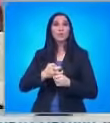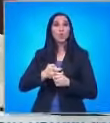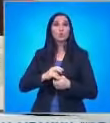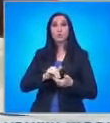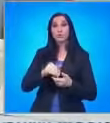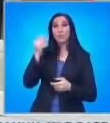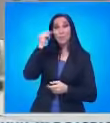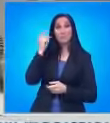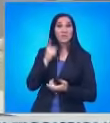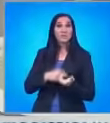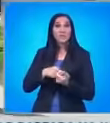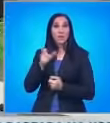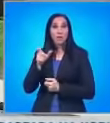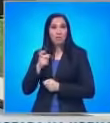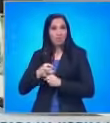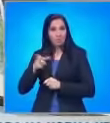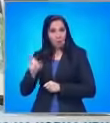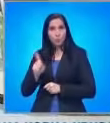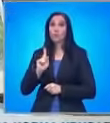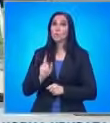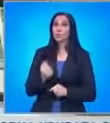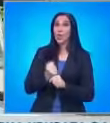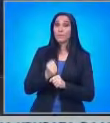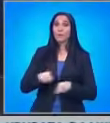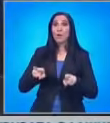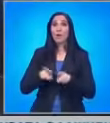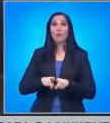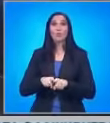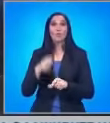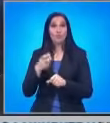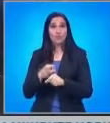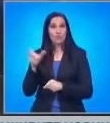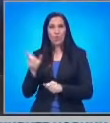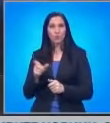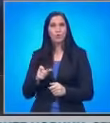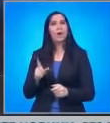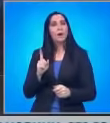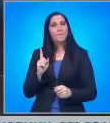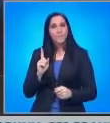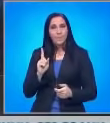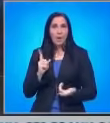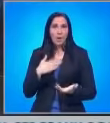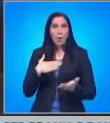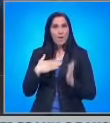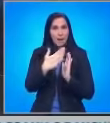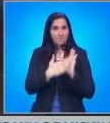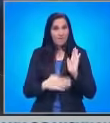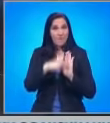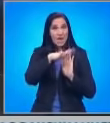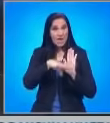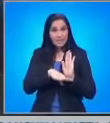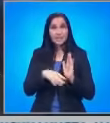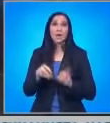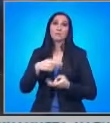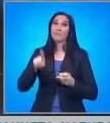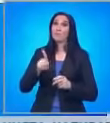лекар, който може да упражнява професията медицина, фигурира в електронен регистър. Справка по име може да се направи онлайн на техния